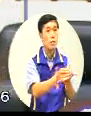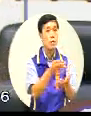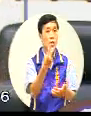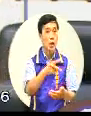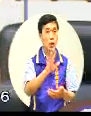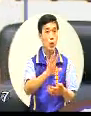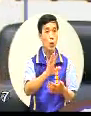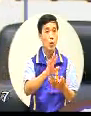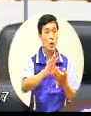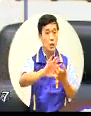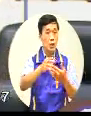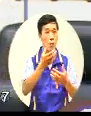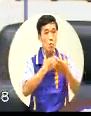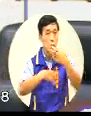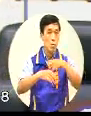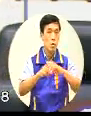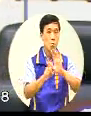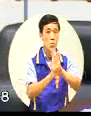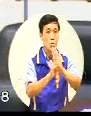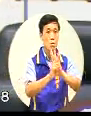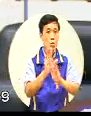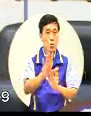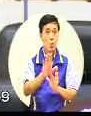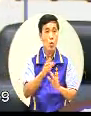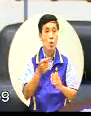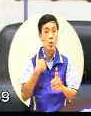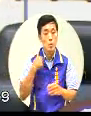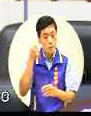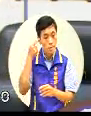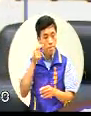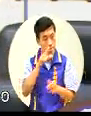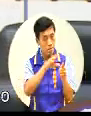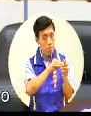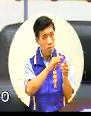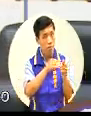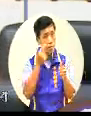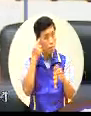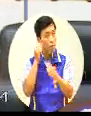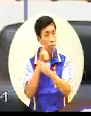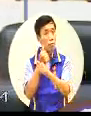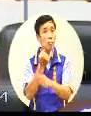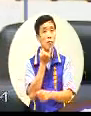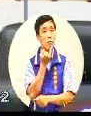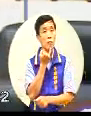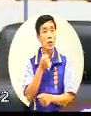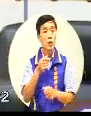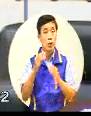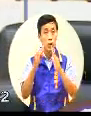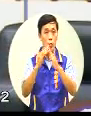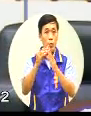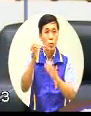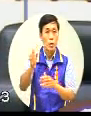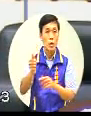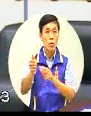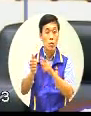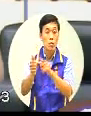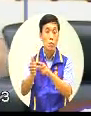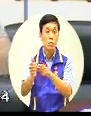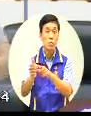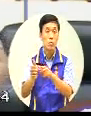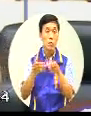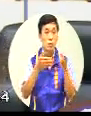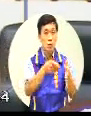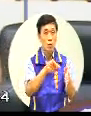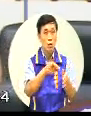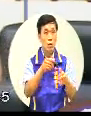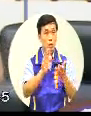些剧场的表演呢哈，啊，其实我们就可以纳入考虑了。那我是希望说哈，我们局长哈，针对这个在未